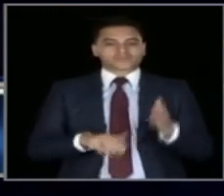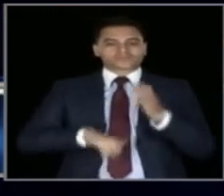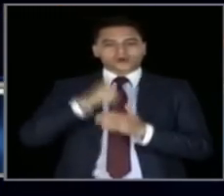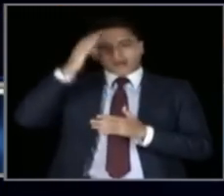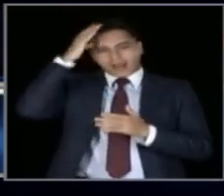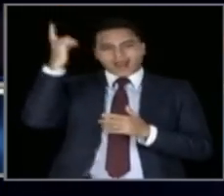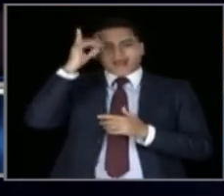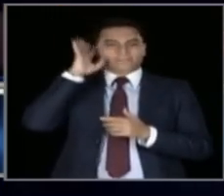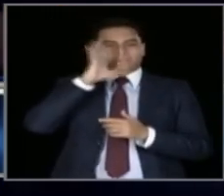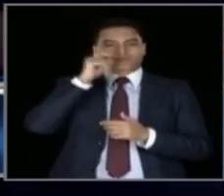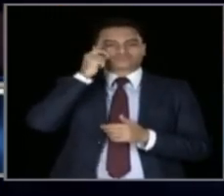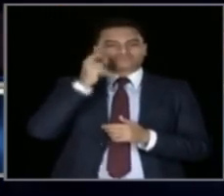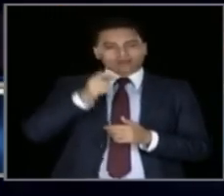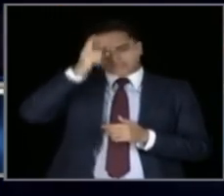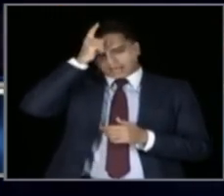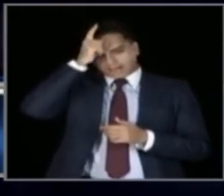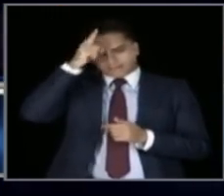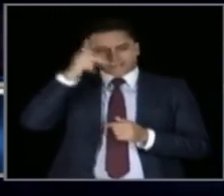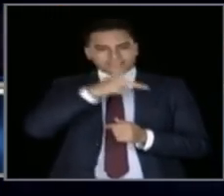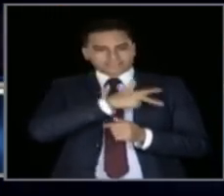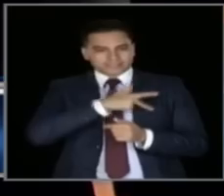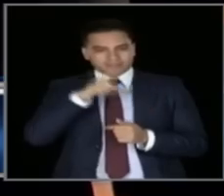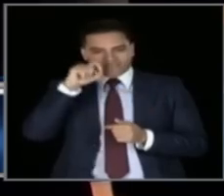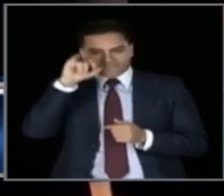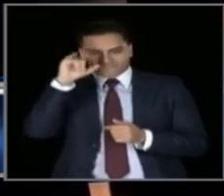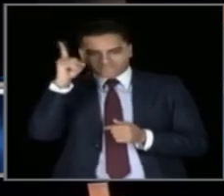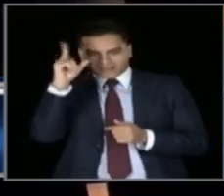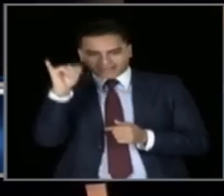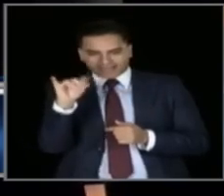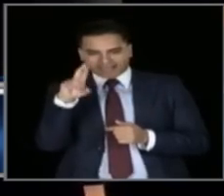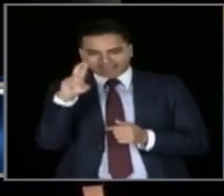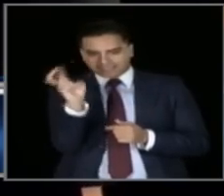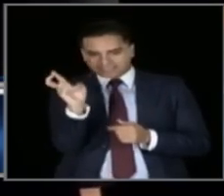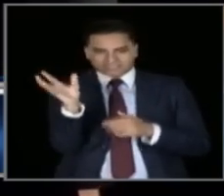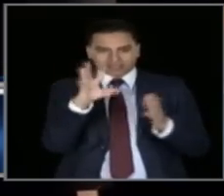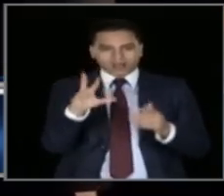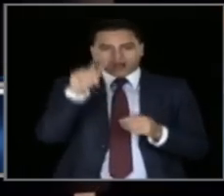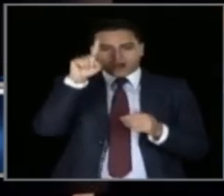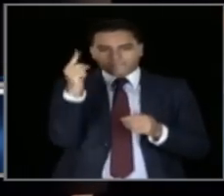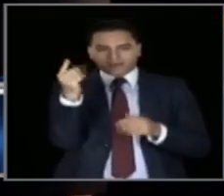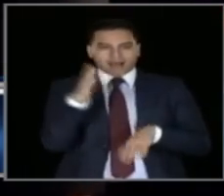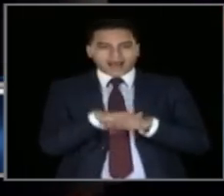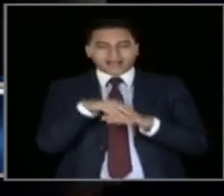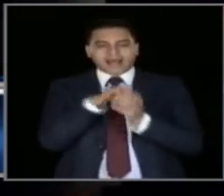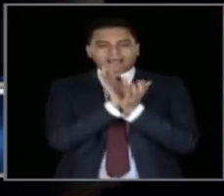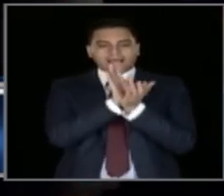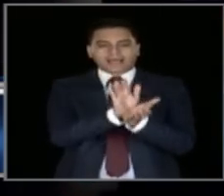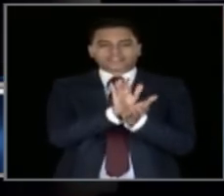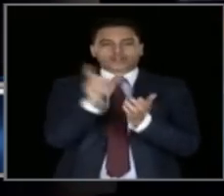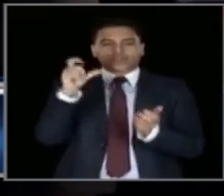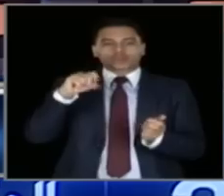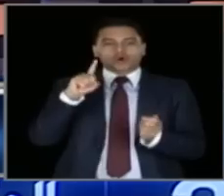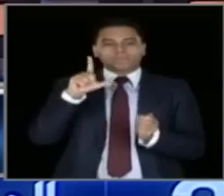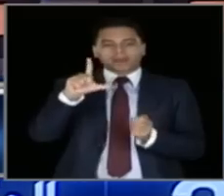حصل العالم الألماني فريتز هابر على جائزة نوبل في الكيمياء لمساهمته